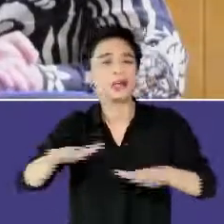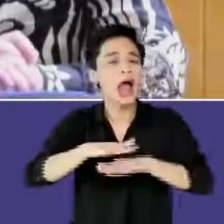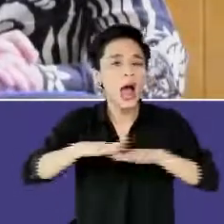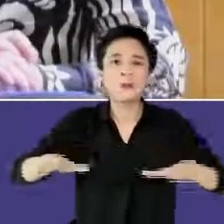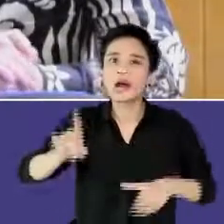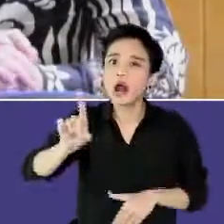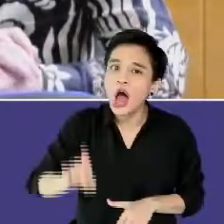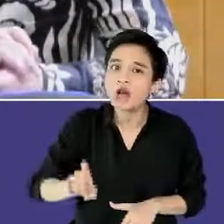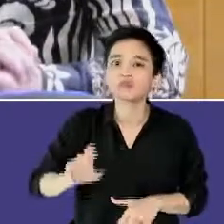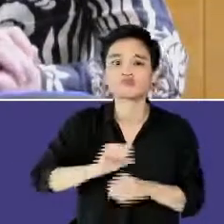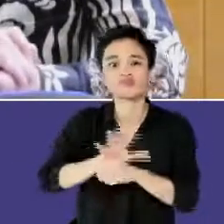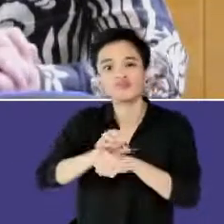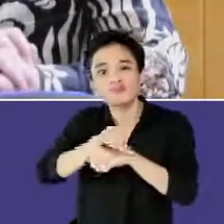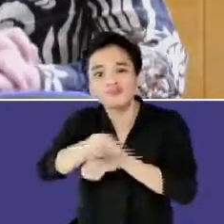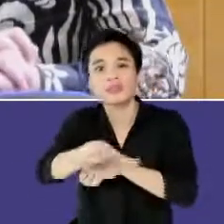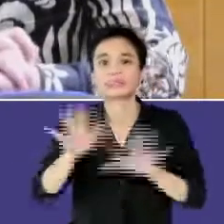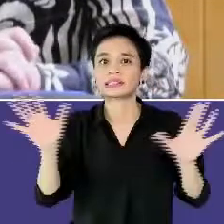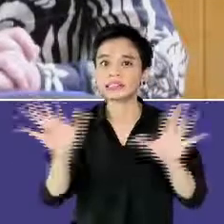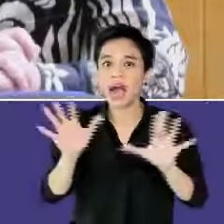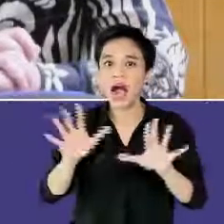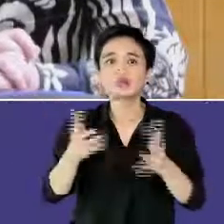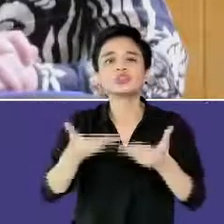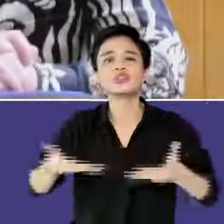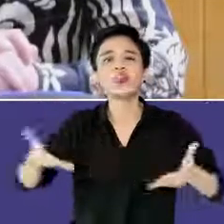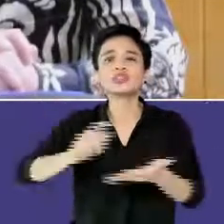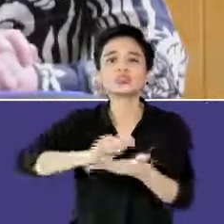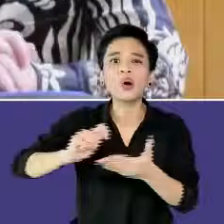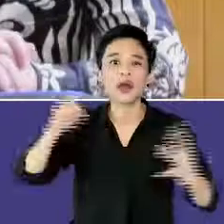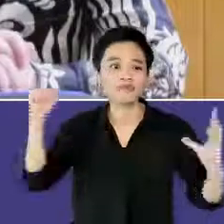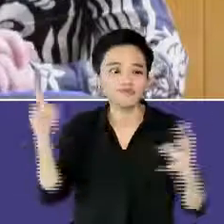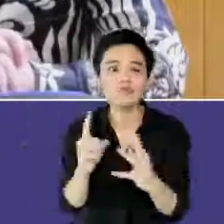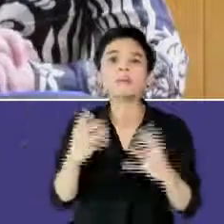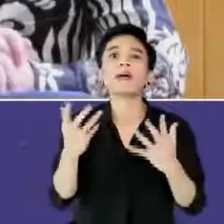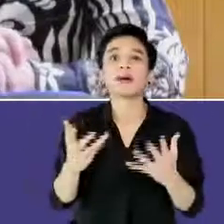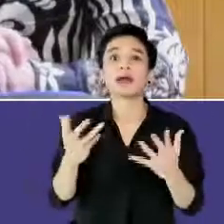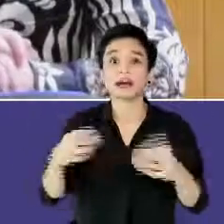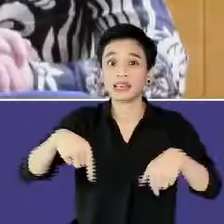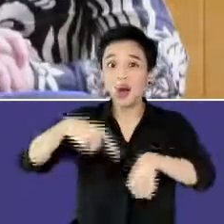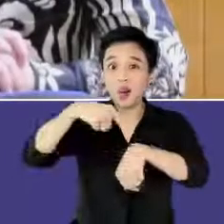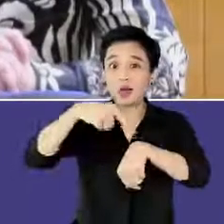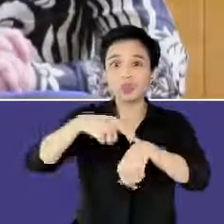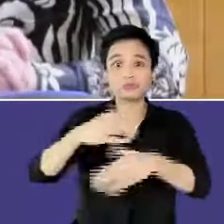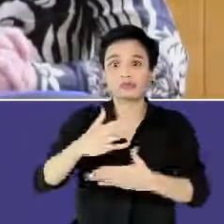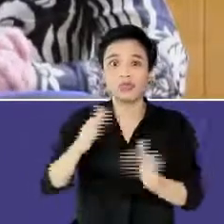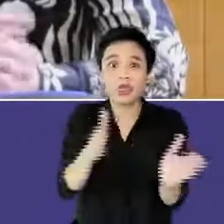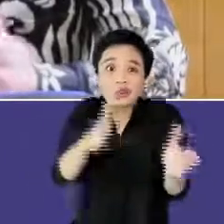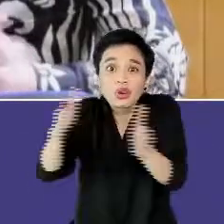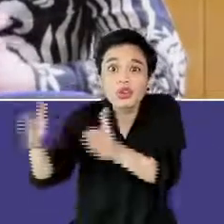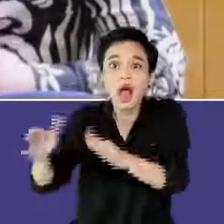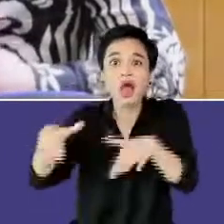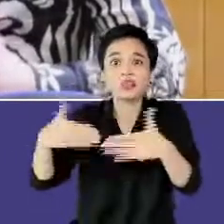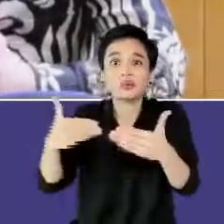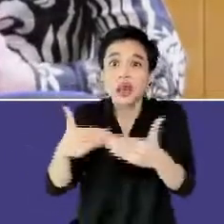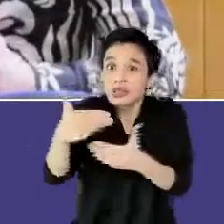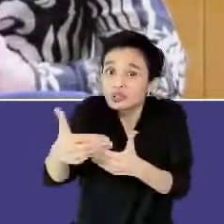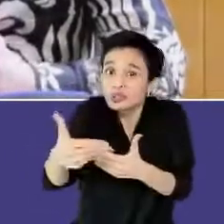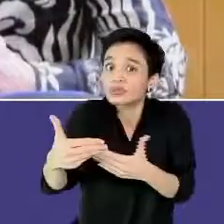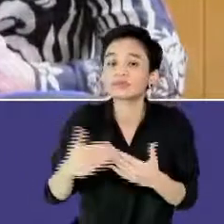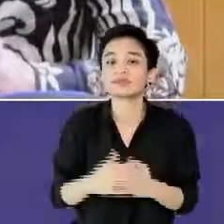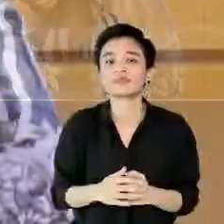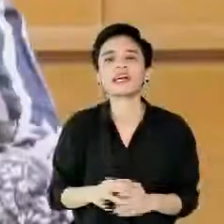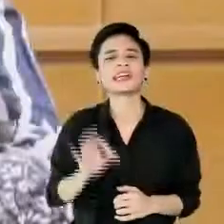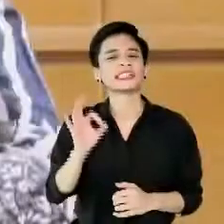aman dari paparan covert 19 apakah akan ditunda lebih dulu atau tetap lanjut Mas email ya kita terus